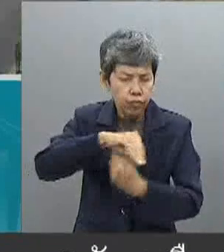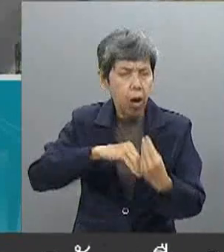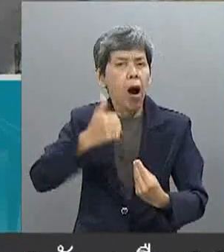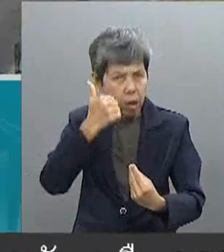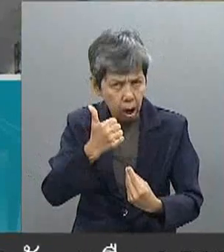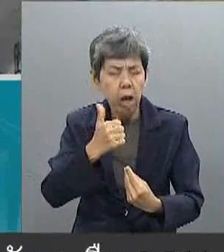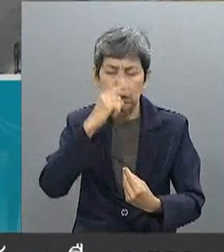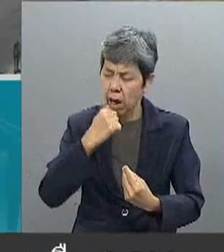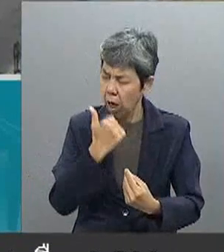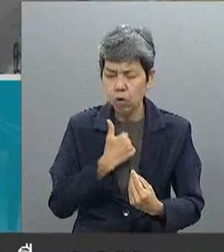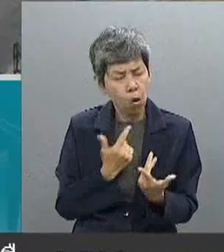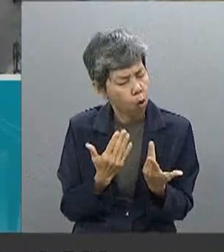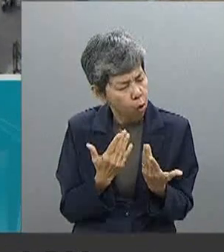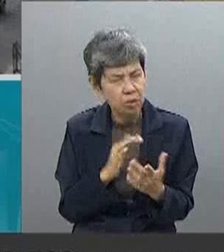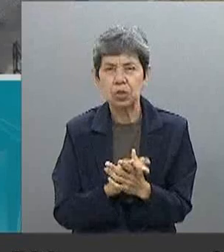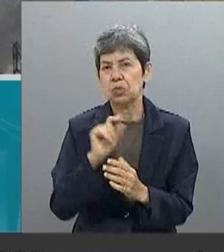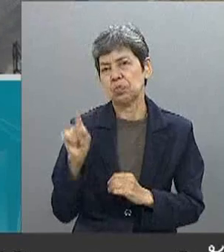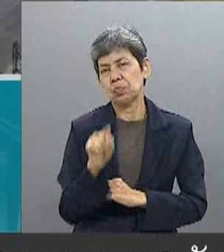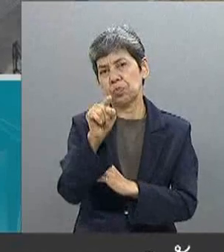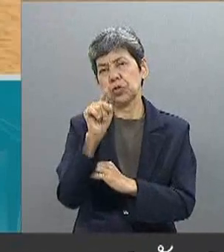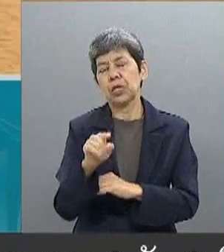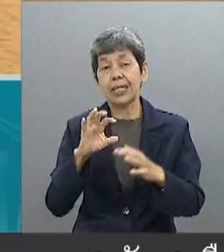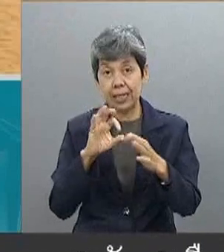จะออกมานะเราจะมารายงานให้คุณชมได้ทราบกันอีกครั้งไม่มีใครปฏิเสธว่าเวลานี้จำเป็นต้องหาทางเปิดให้มีการท่องเที่ยวมากที่สุดเพราะว่าเป็นกิจกรรมที่ทำให้เกิดเงินหมุนเวียนในระบบเศรษฐกิจไทยมากถึง20เปอร์เซ็นต์ของการเติบโตของเศรษฐกิจทั้งหมดนะคะแต่ปัญหาเรื่องการกระจายเงินไปเที่ยวในครั้งละมากๆมันจะทำให้เกิดคำถามว่าแล้วรับไปเตรียมมาตรการดีแล้วหรือยังเพราะก็ต้องบนยังมีอยู่ว่าไม่อยากจะให้เกิดภาพเป็นเหมือนบางแสนในช่วงสัปดาห์ก่อนที่คนไปออกันในพื้นที่เดียวกันเป็นจำนวนมากค่ะ